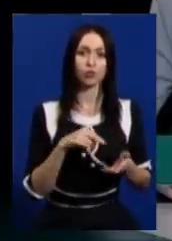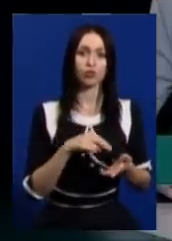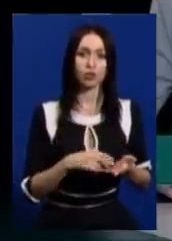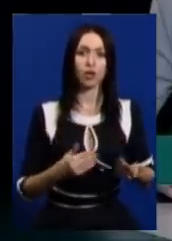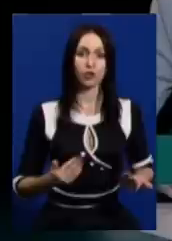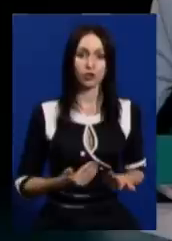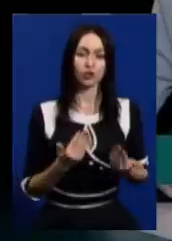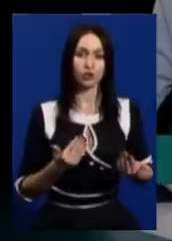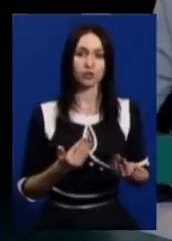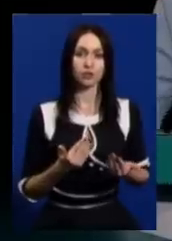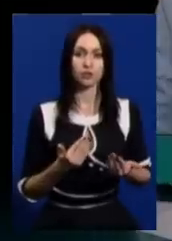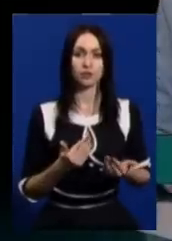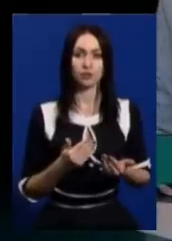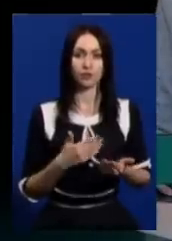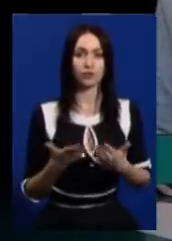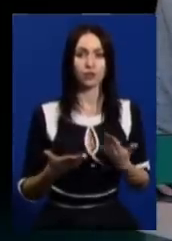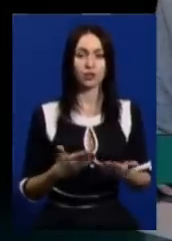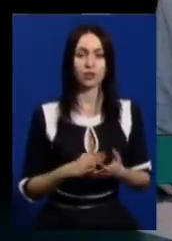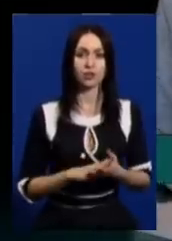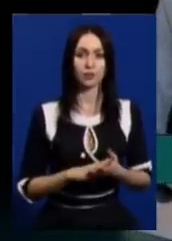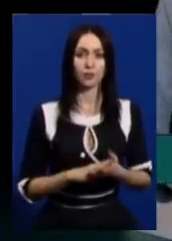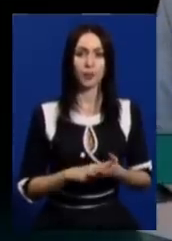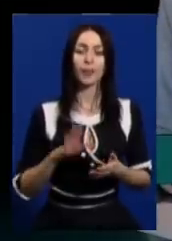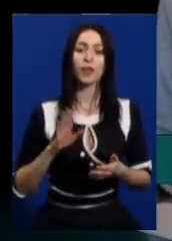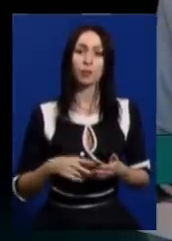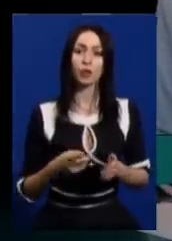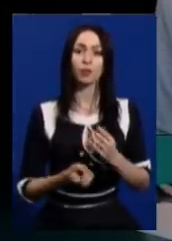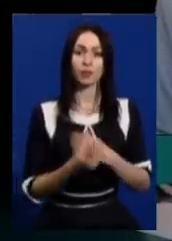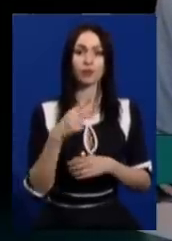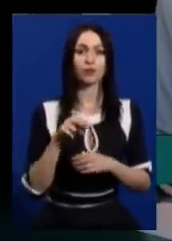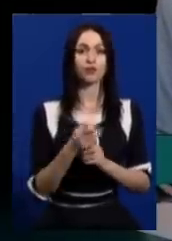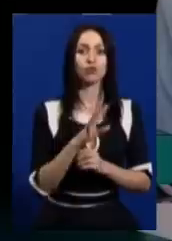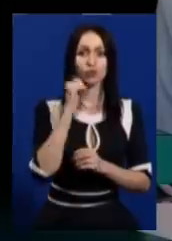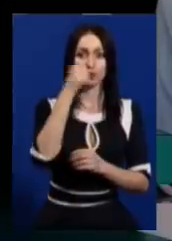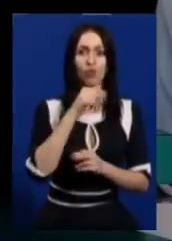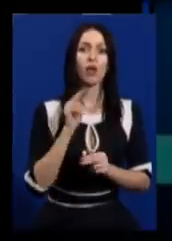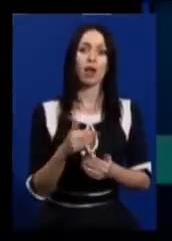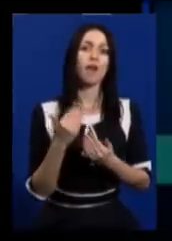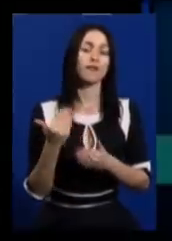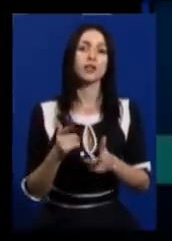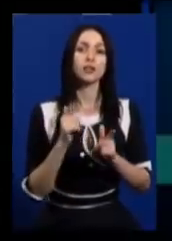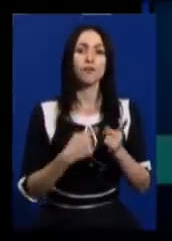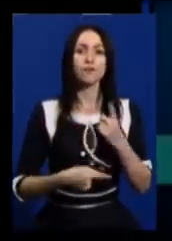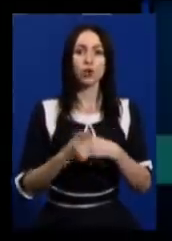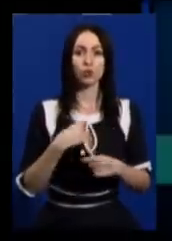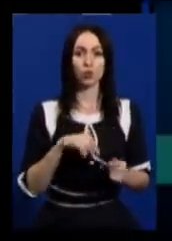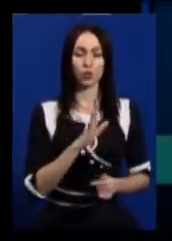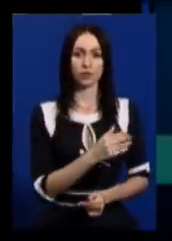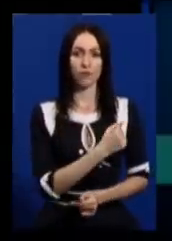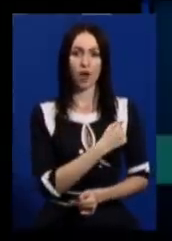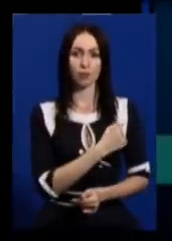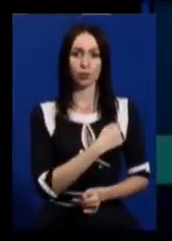гражданской жизнью, ну, я в частности. А потом пришел 2014 рік, и как вы повернулись в армию?